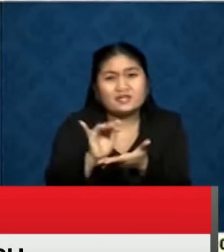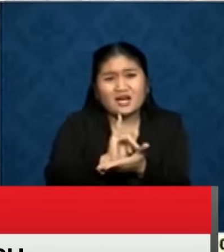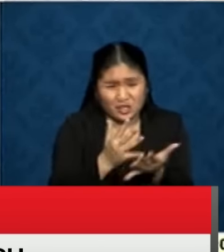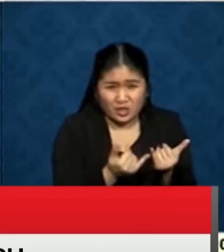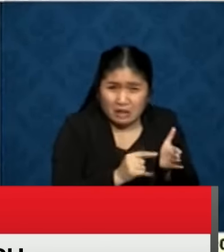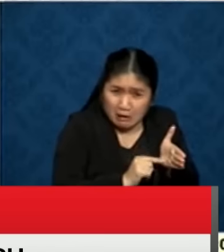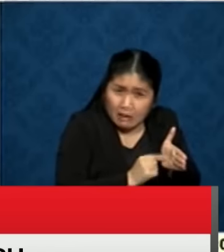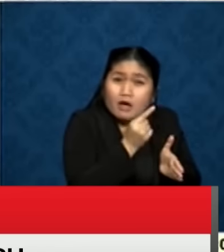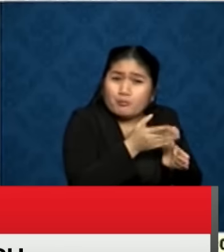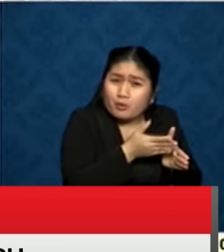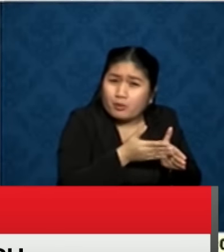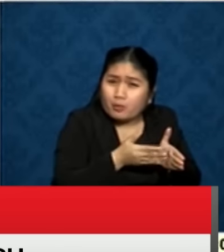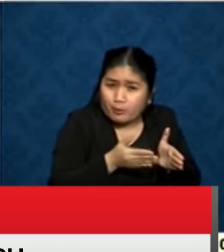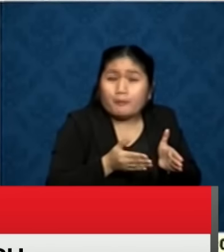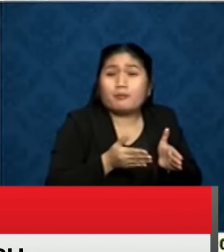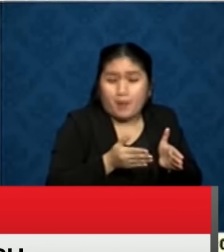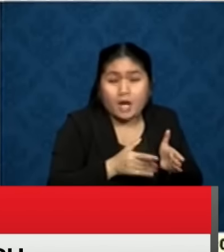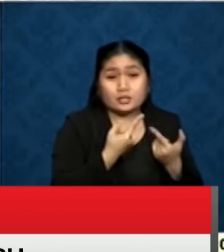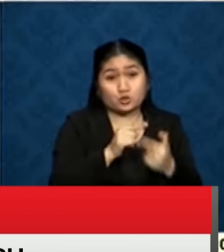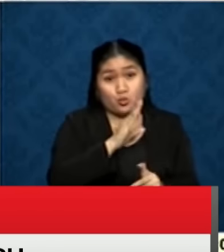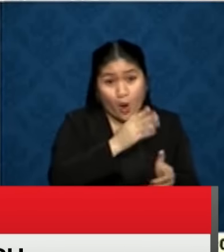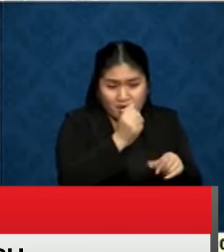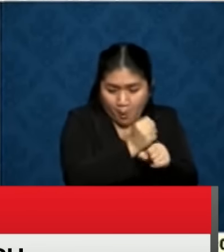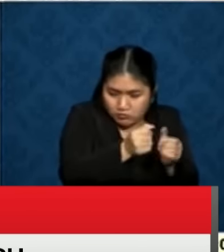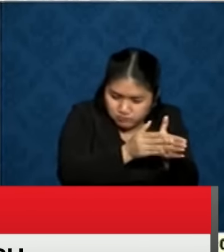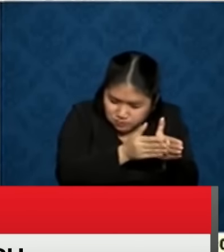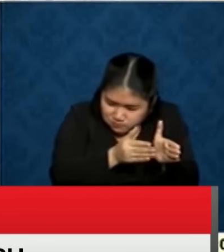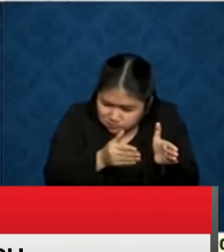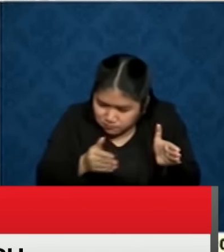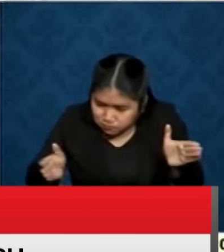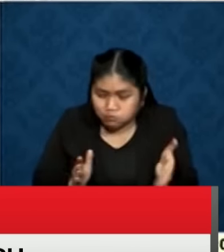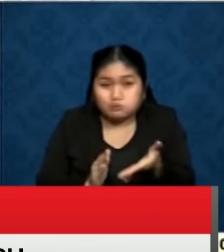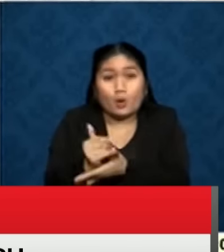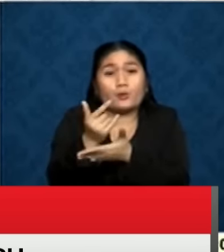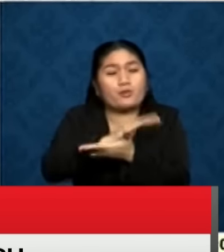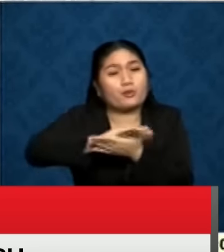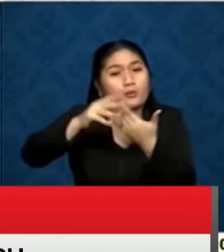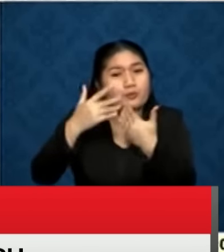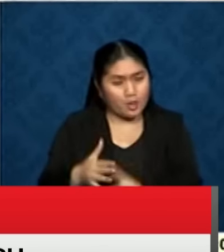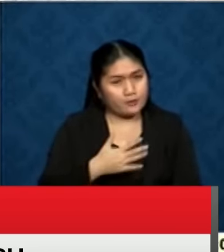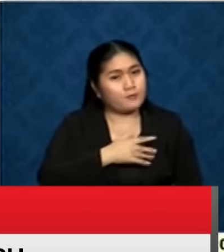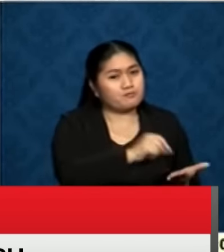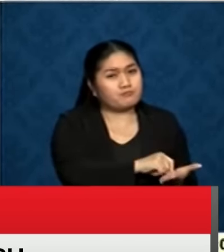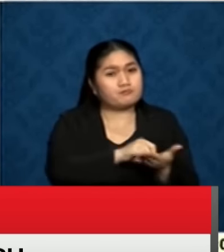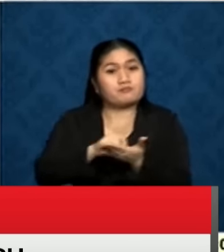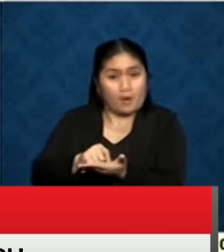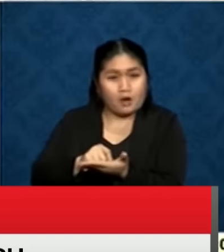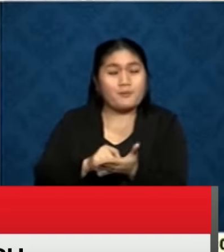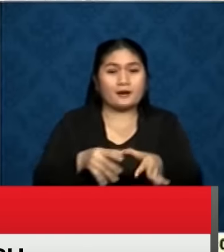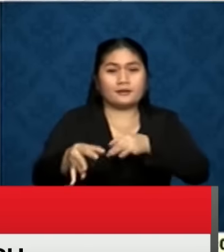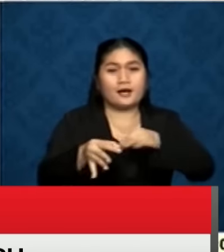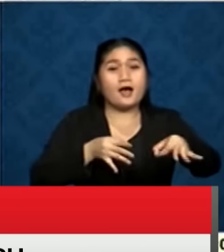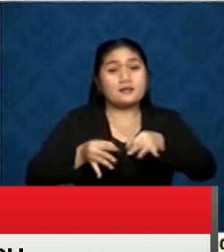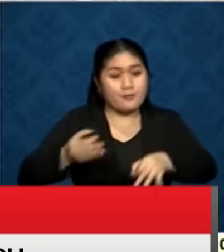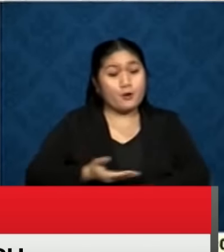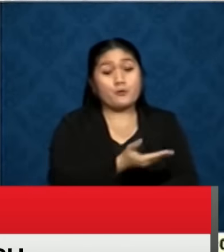ต้นแต่ถ้าผลการศึกษาได้เสร็จสิ้นกระบวนการทุกอย่างนะคะดิฉันก็จะนำมาอ่าชี้แจงให้ท่าน